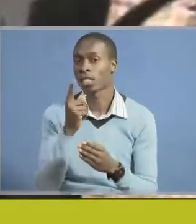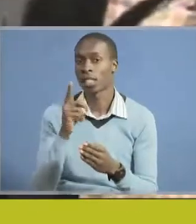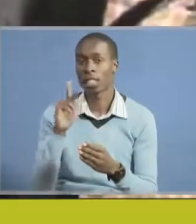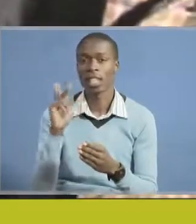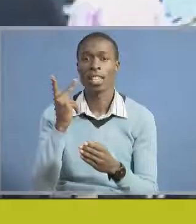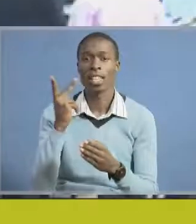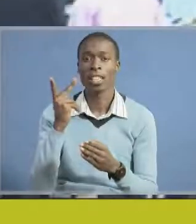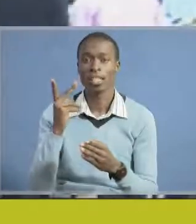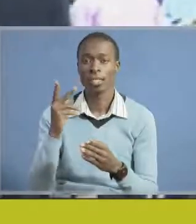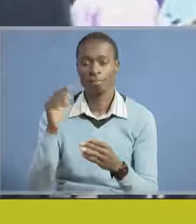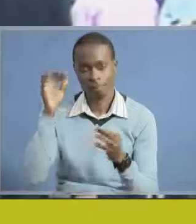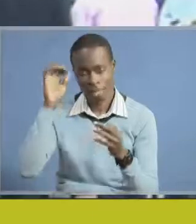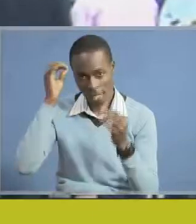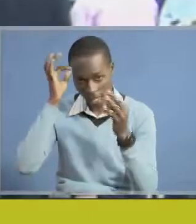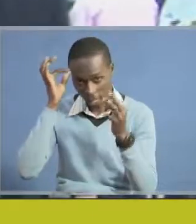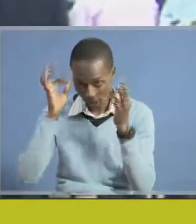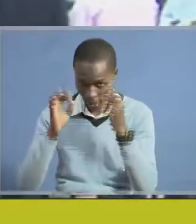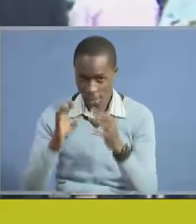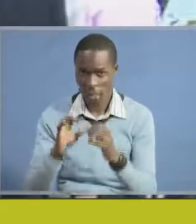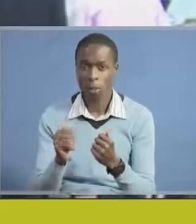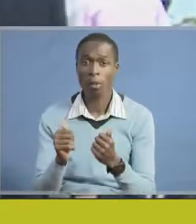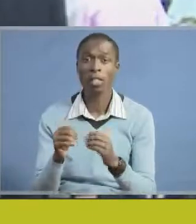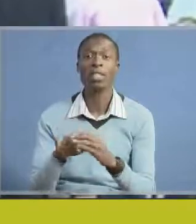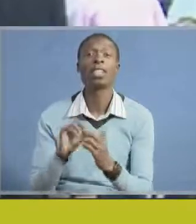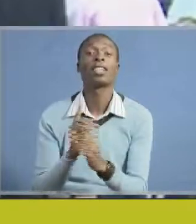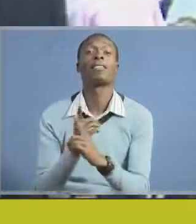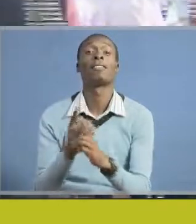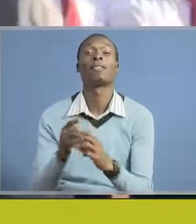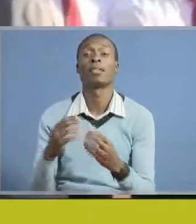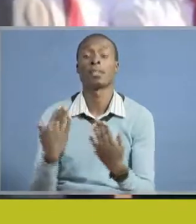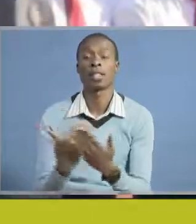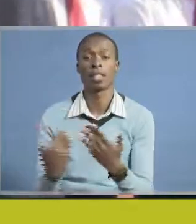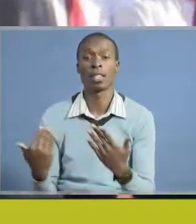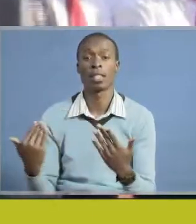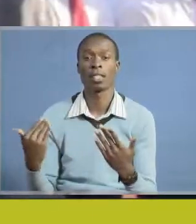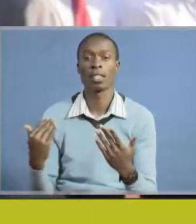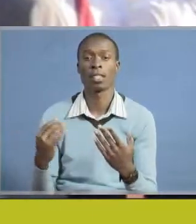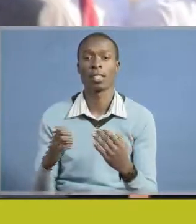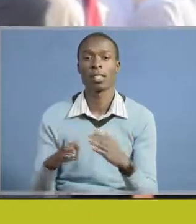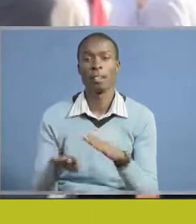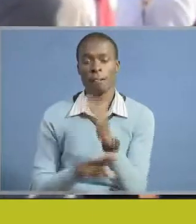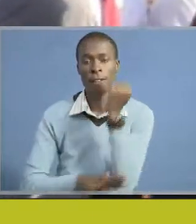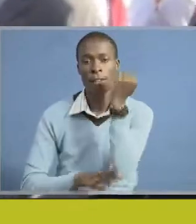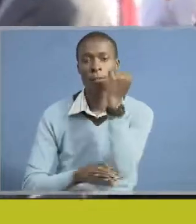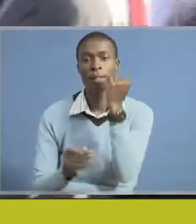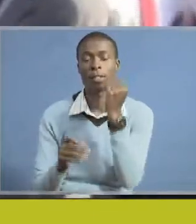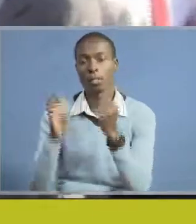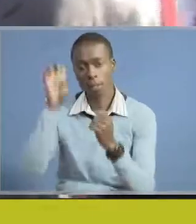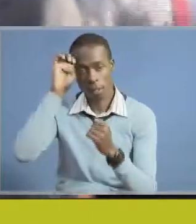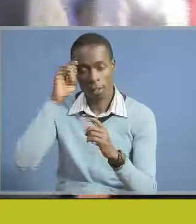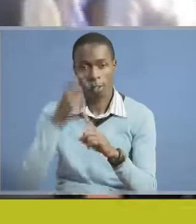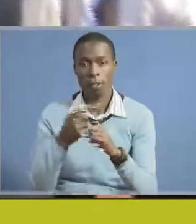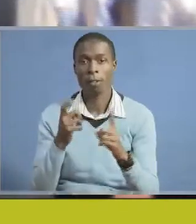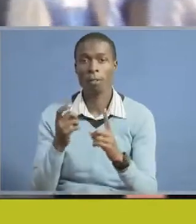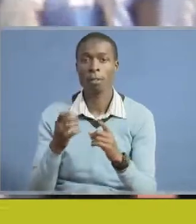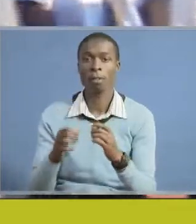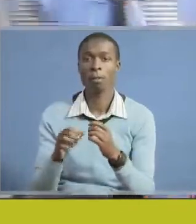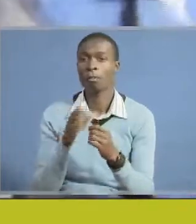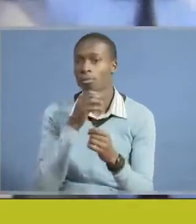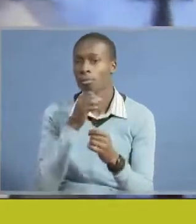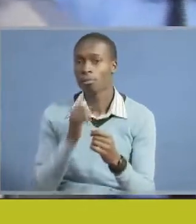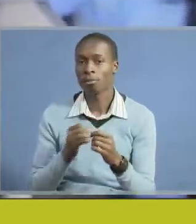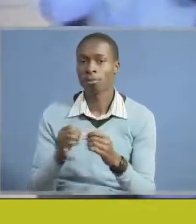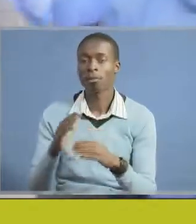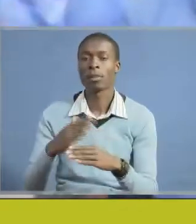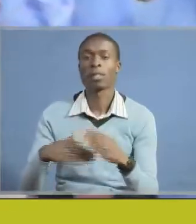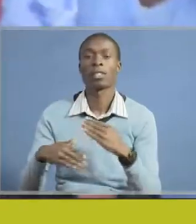wamekuwa na uelewa wa hali ya juu katika mambo mbalimbali kutokana na msingi uliojengwa katika elimu yao kuanzia ya awali hadi